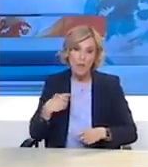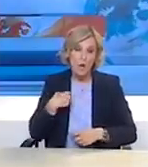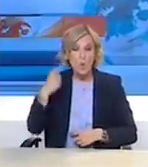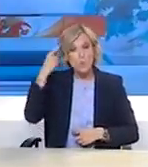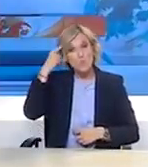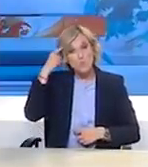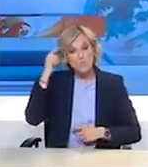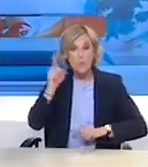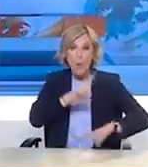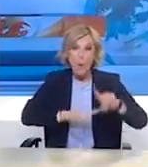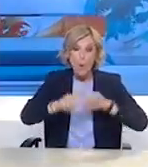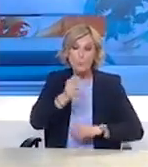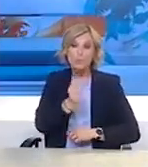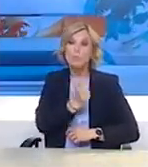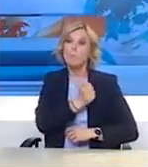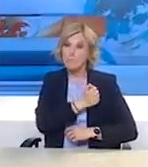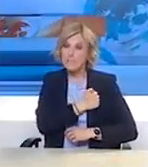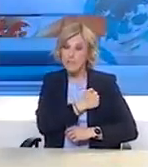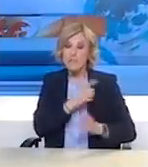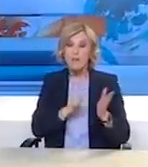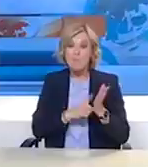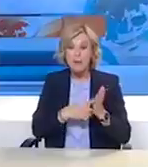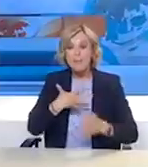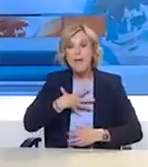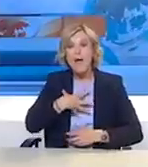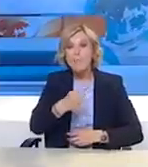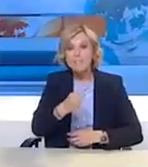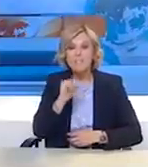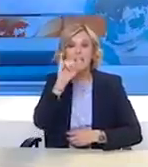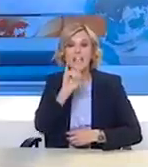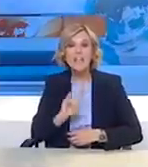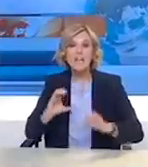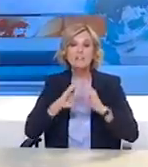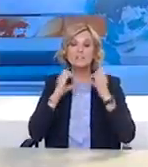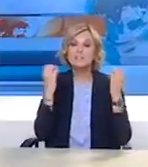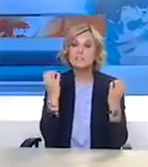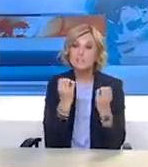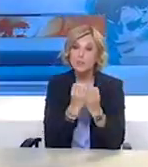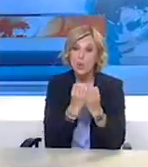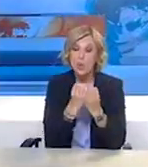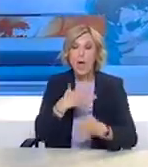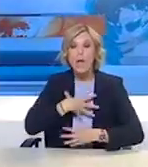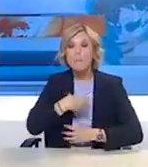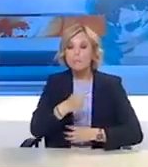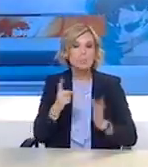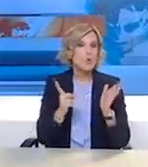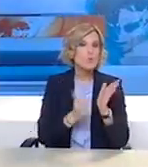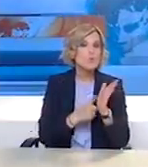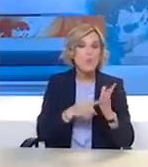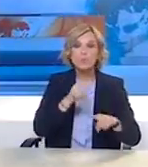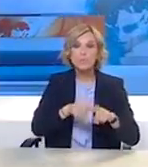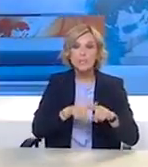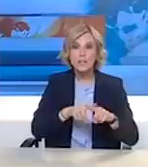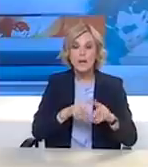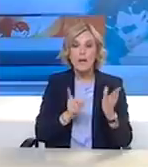όσοι πραγματικά πιστεύουμε θα πρέπει να εμπιστευτούμε και την Ιερά Σύνοδο και την Εκκλησία μας αλλά και τους νόμους της πατρίδας μας. Είναι πολύ σημαντικό να ασκήσουμε την